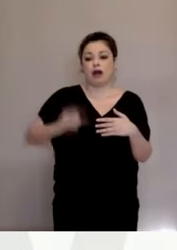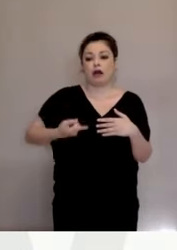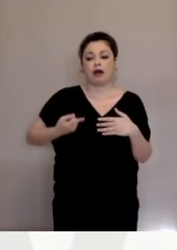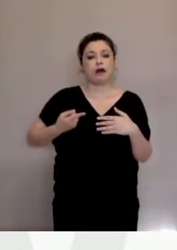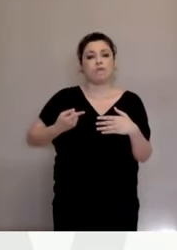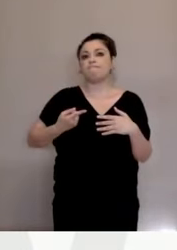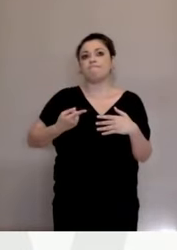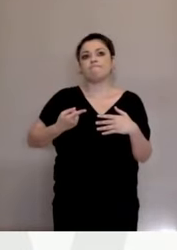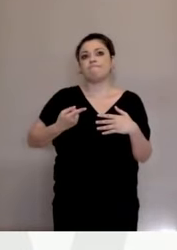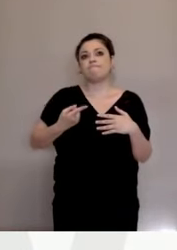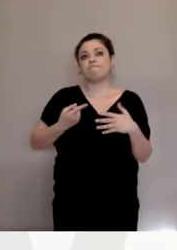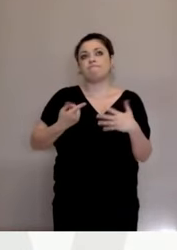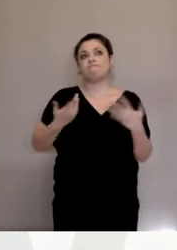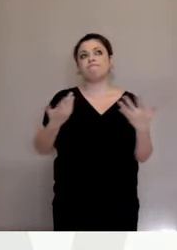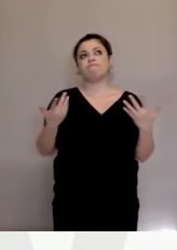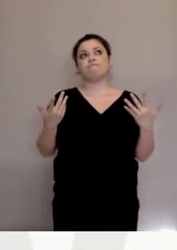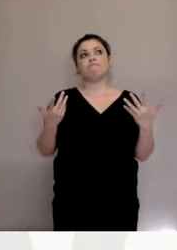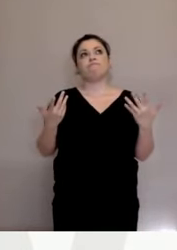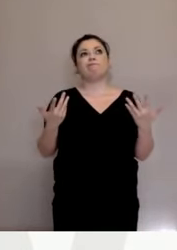veramente